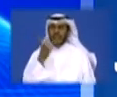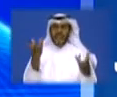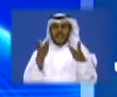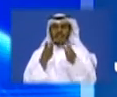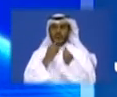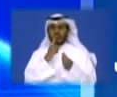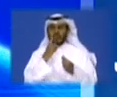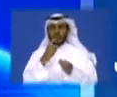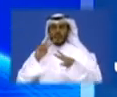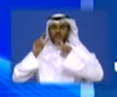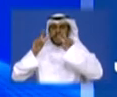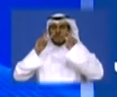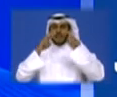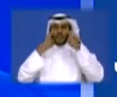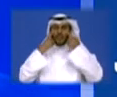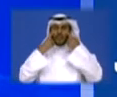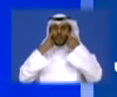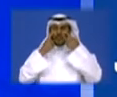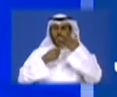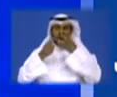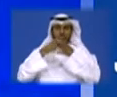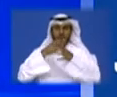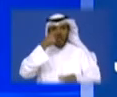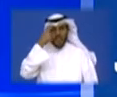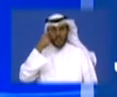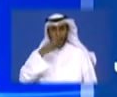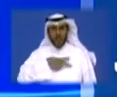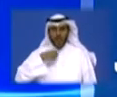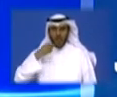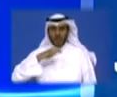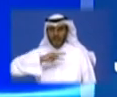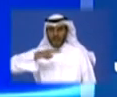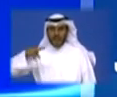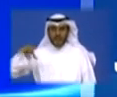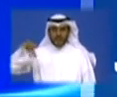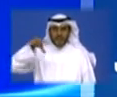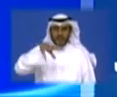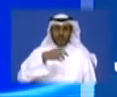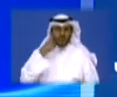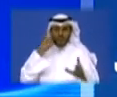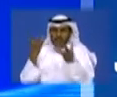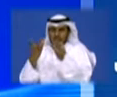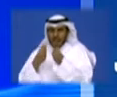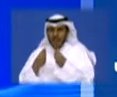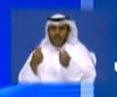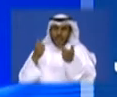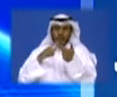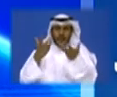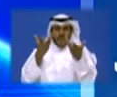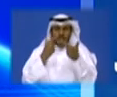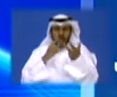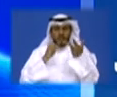نتائج الفحص والمراجعة على تنفيذ ميزانيات الوزارات والإدارات الحكومية وحساباتها الختامية للسنة